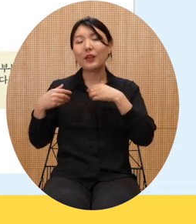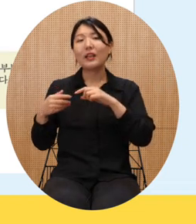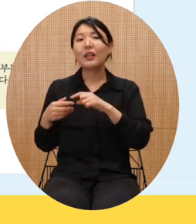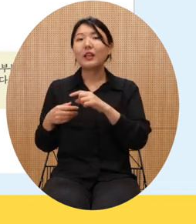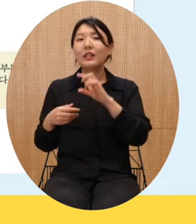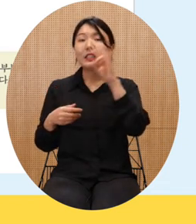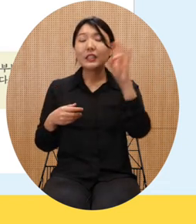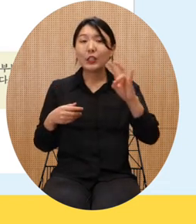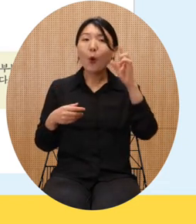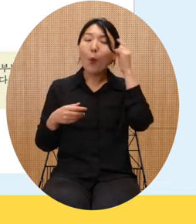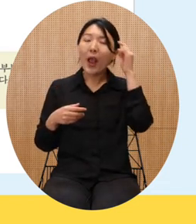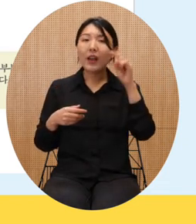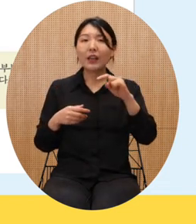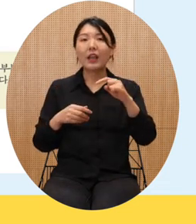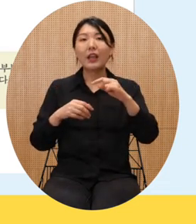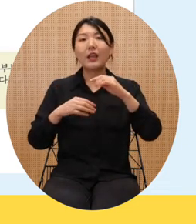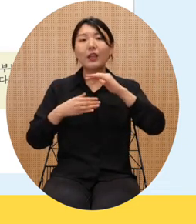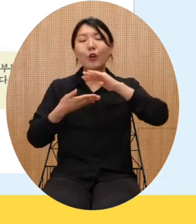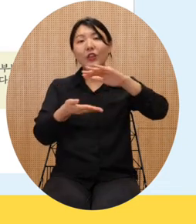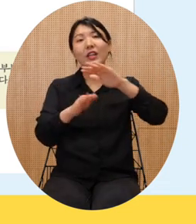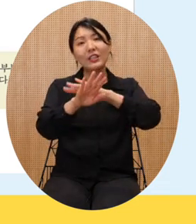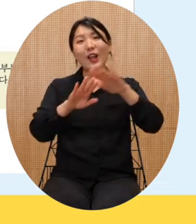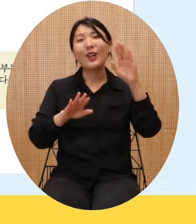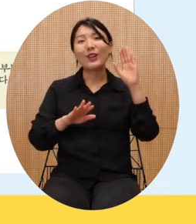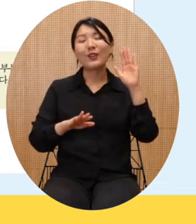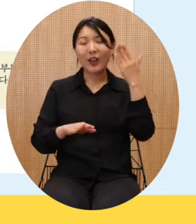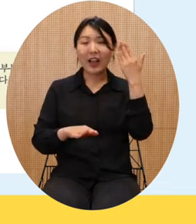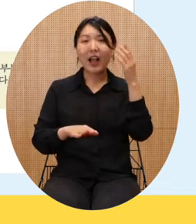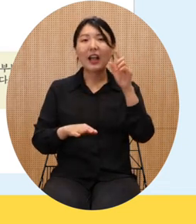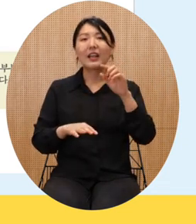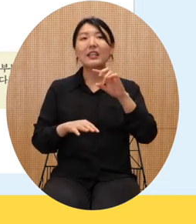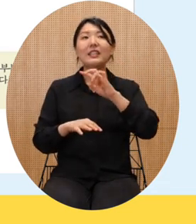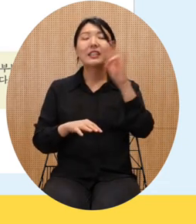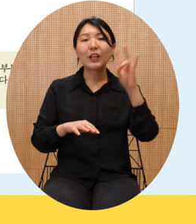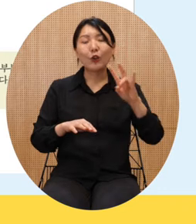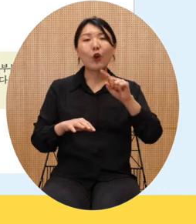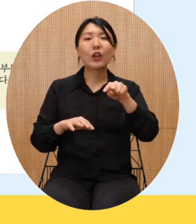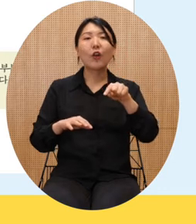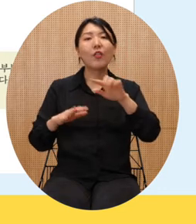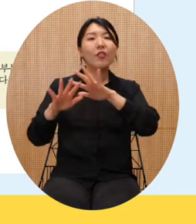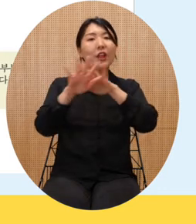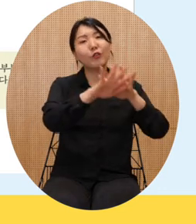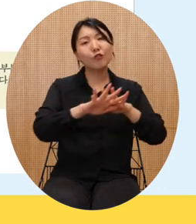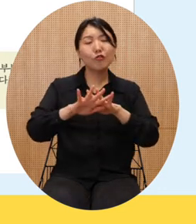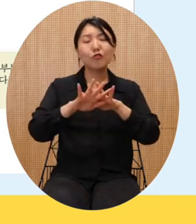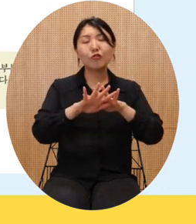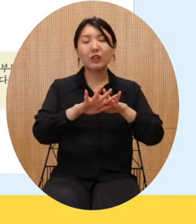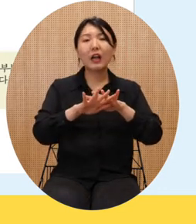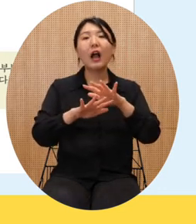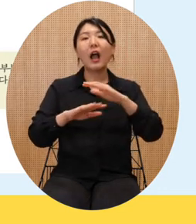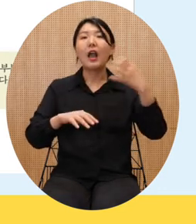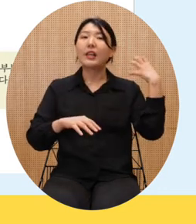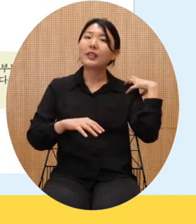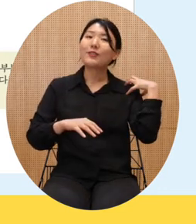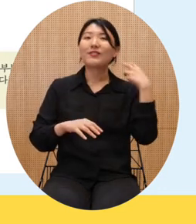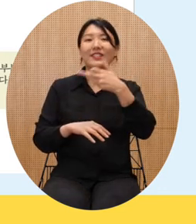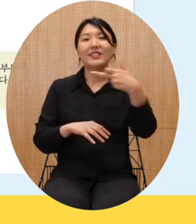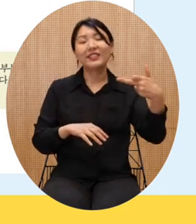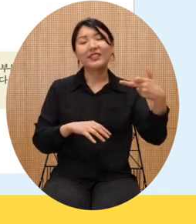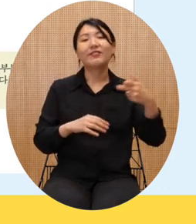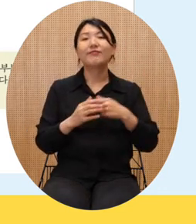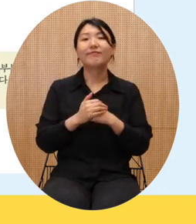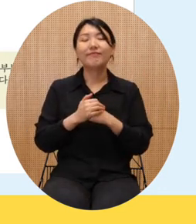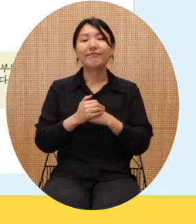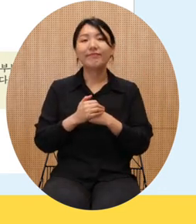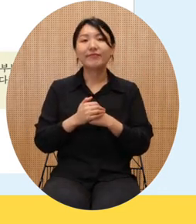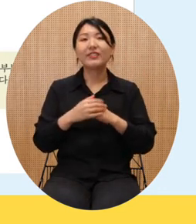전국적인 고민을 할 때 시흥에서는 이게 왜 잘 전달될까? 여기에는 사실 뭐 시흥의 네트워크나 시흥시